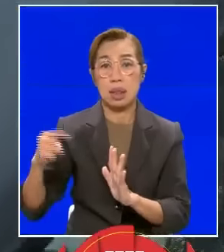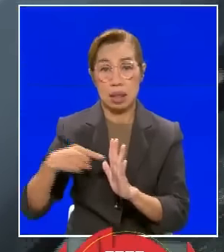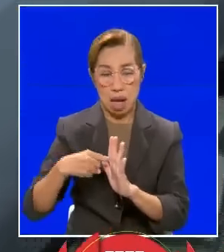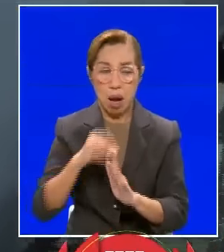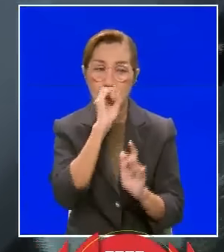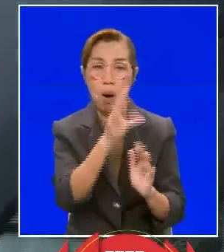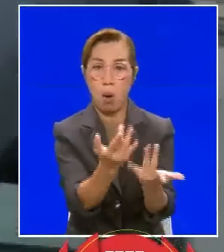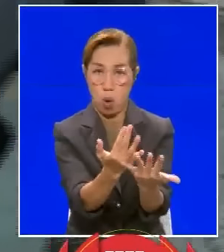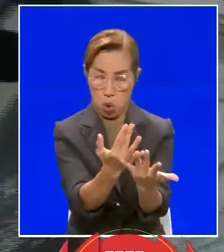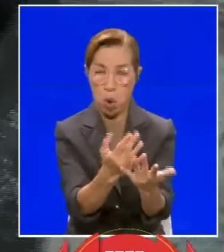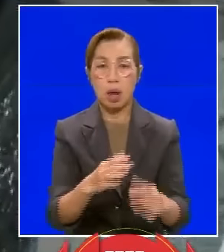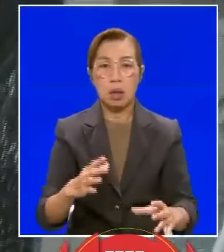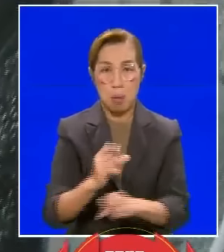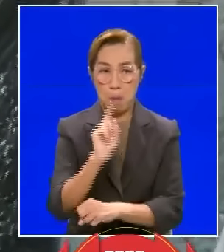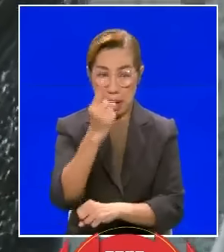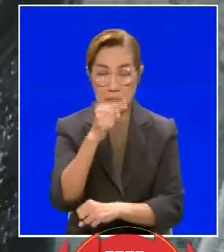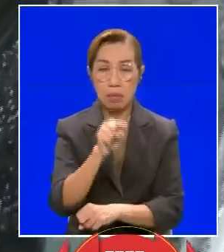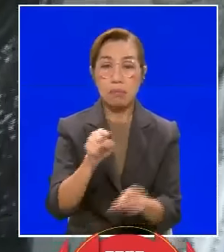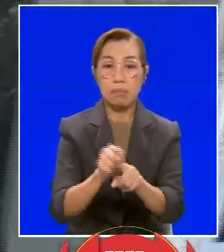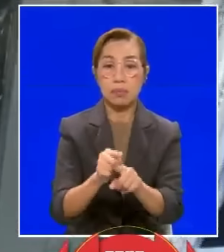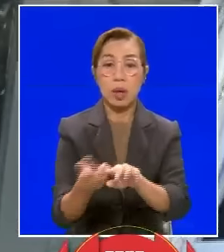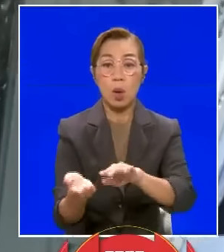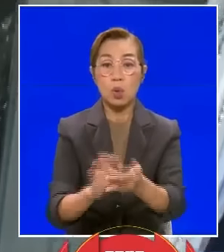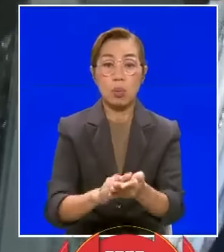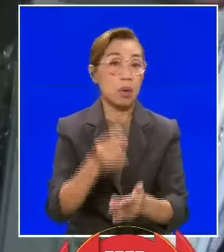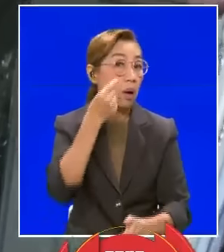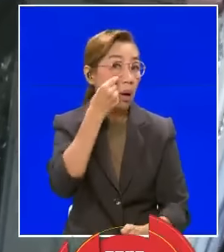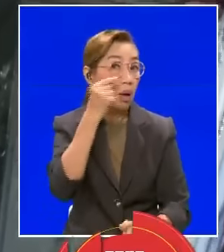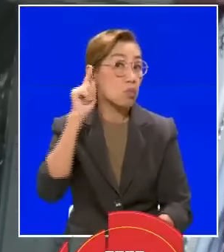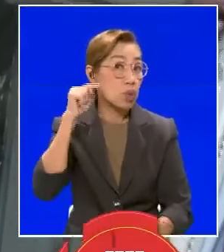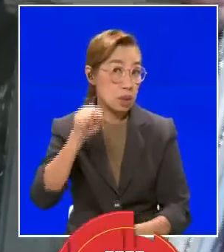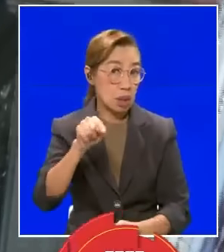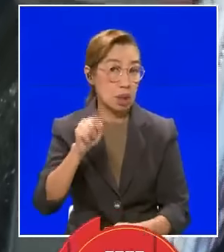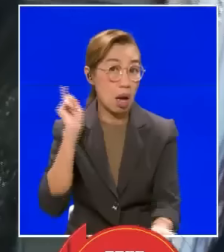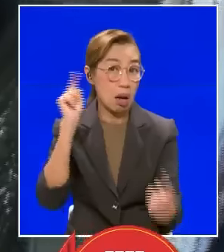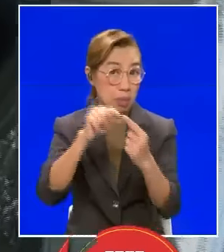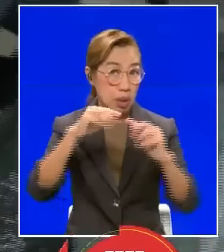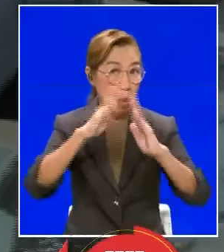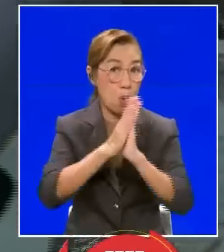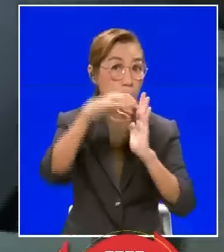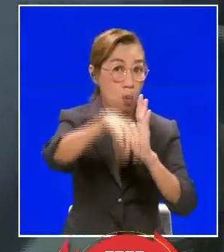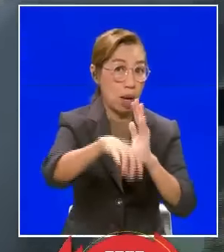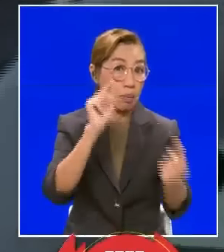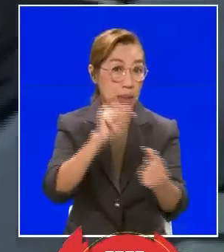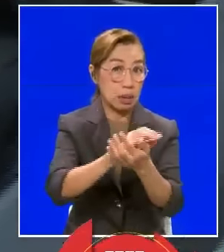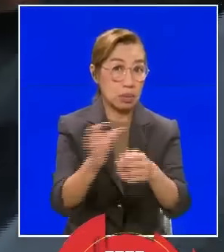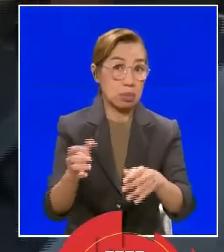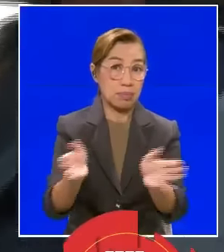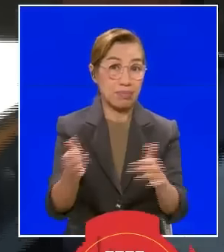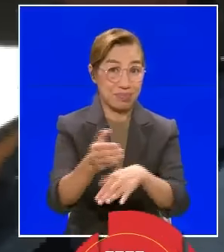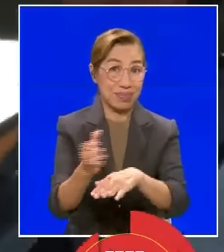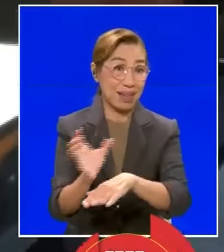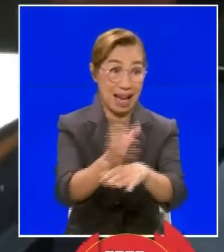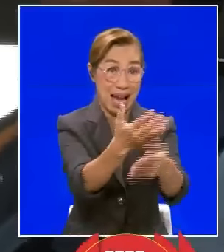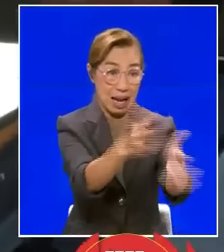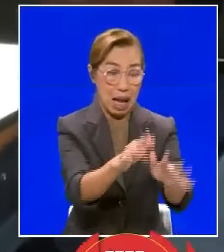ปิดเผยอีกครั้งอย่างเป็นทางการหลังจากนำร่างของน้องไปถึงที่วัดแล้วเพราะว่าทางทนายเองไม่ได้เดินทางมา